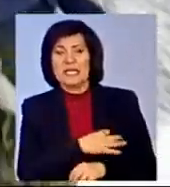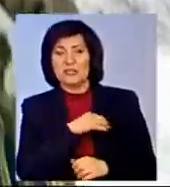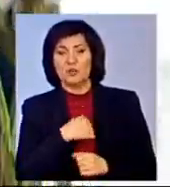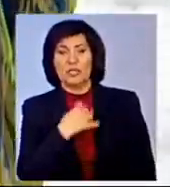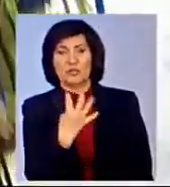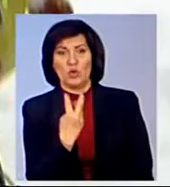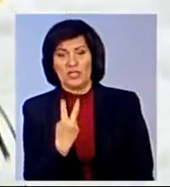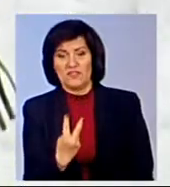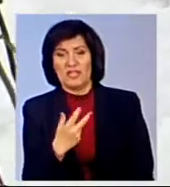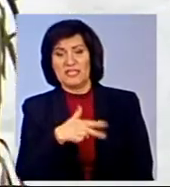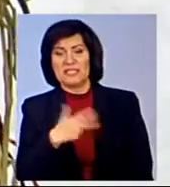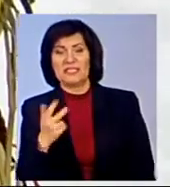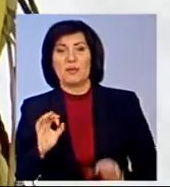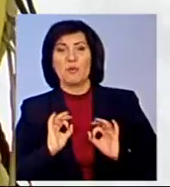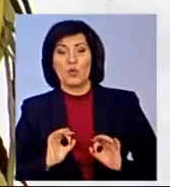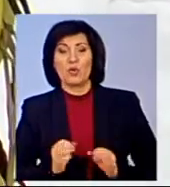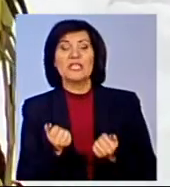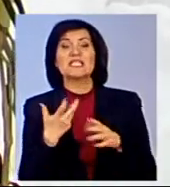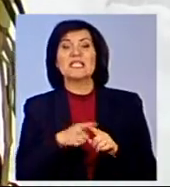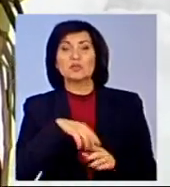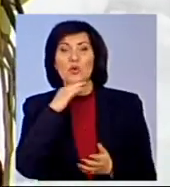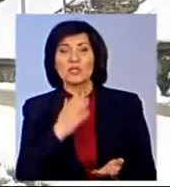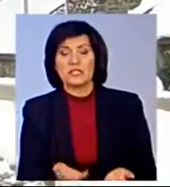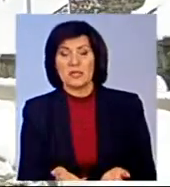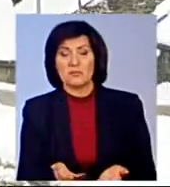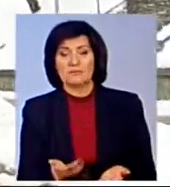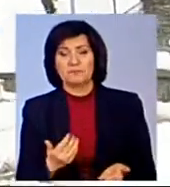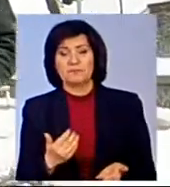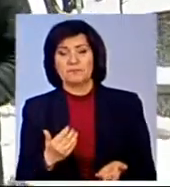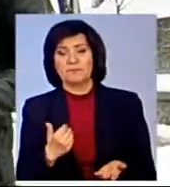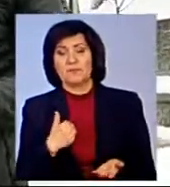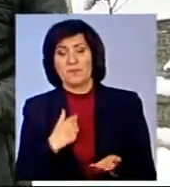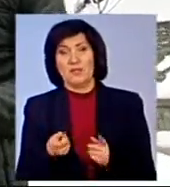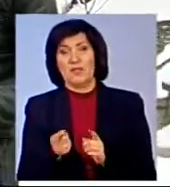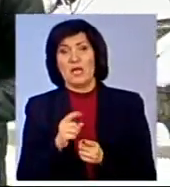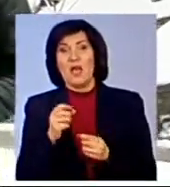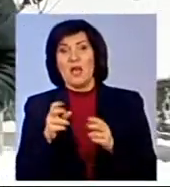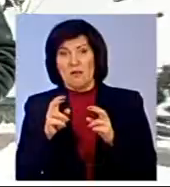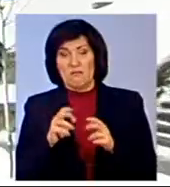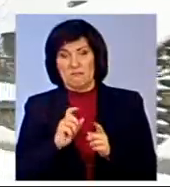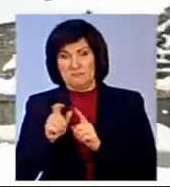42. 33 прокурора. Наскільки цього достатньо? Я зворотнє питання задам. Розслідується